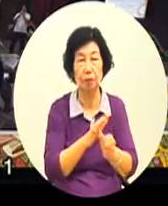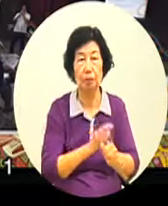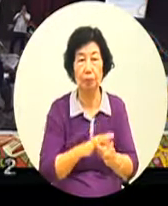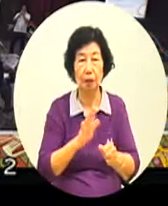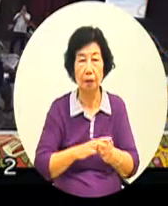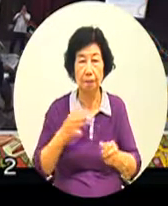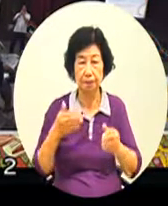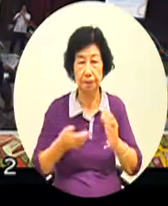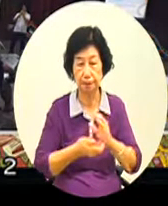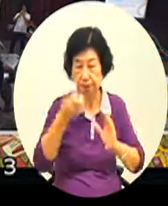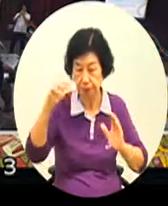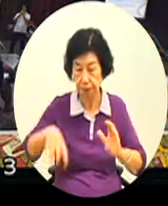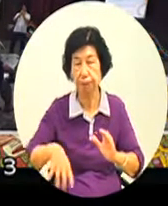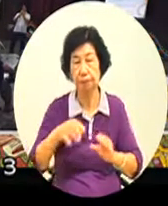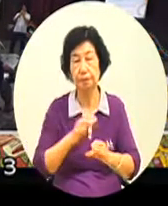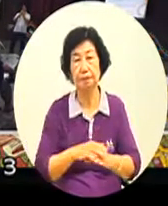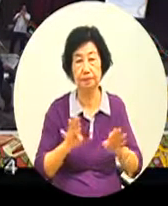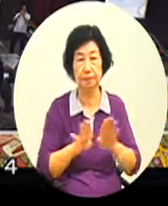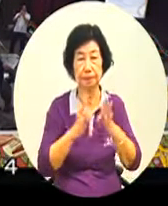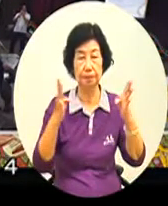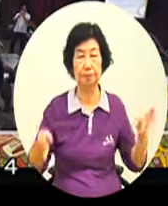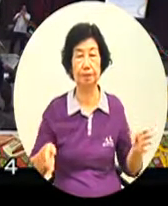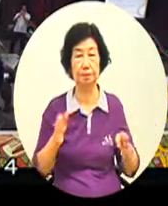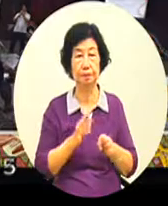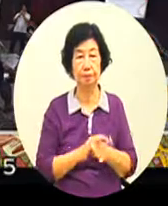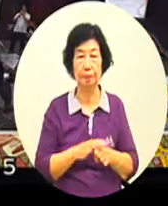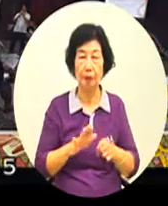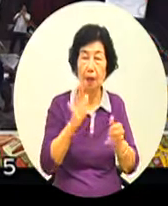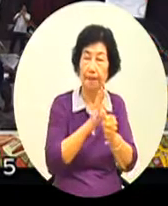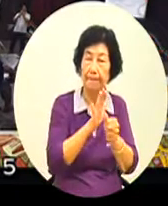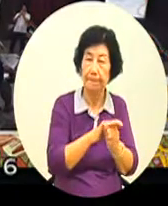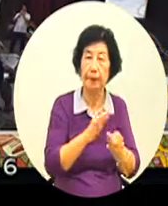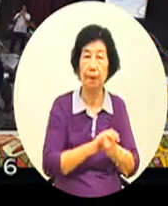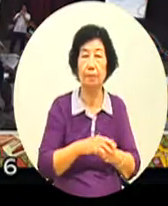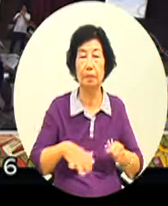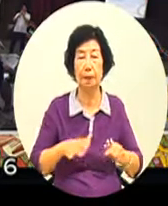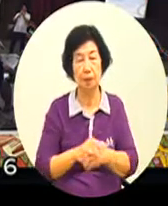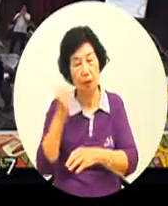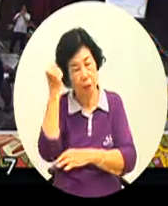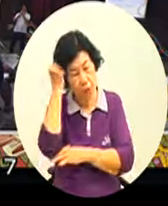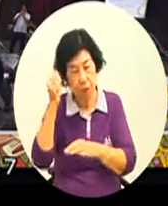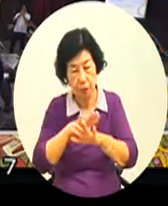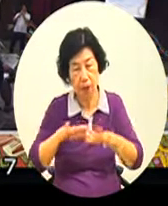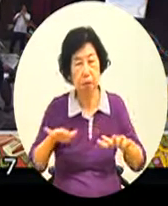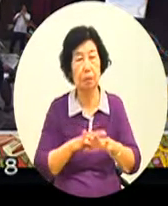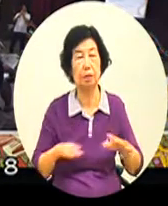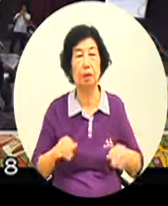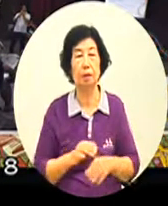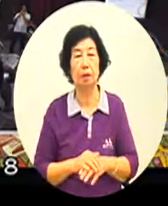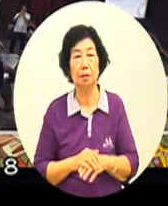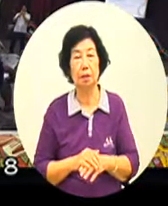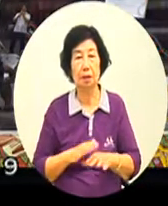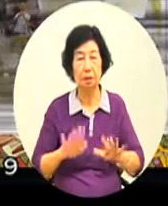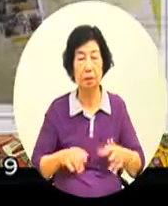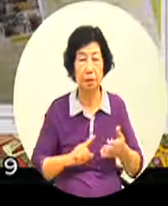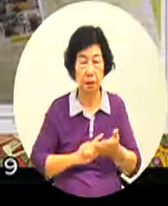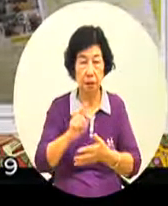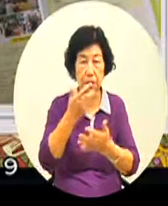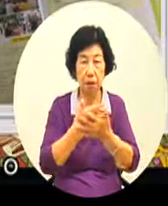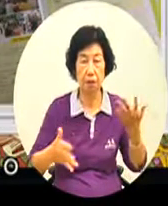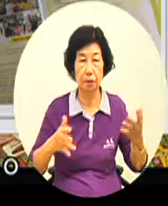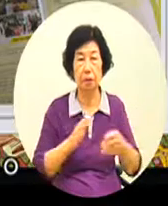后也将启动脱贫计划，协助族人安居生活。本会网站也上载有关于拉瓦克安